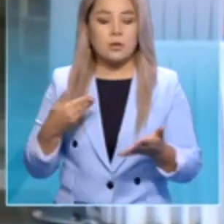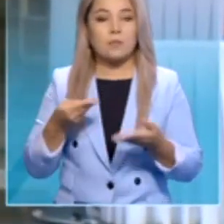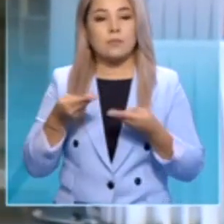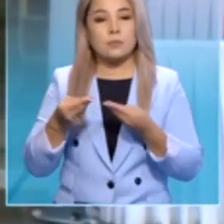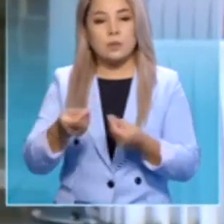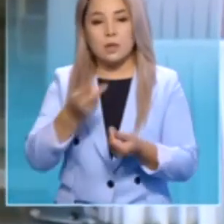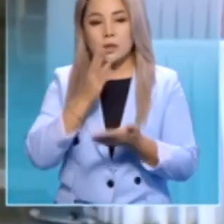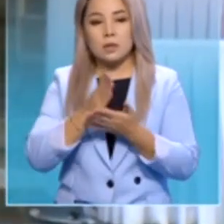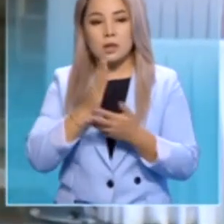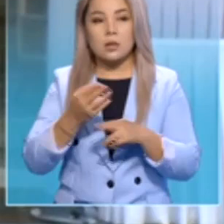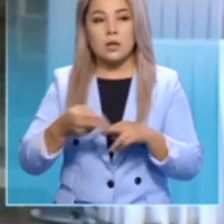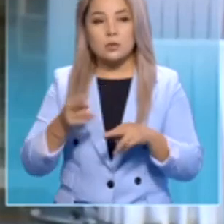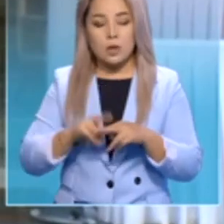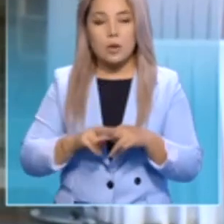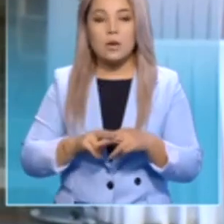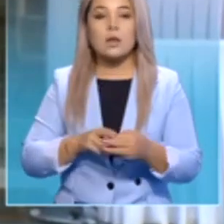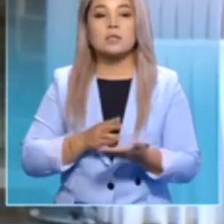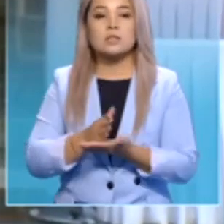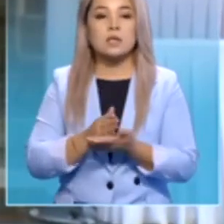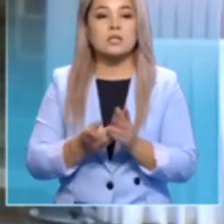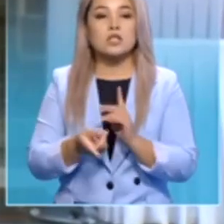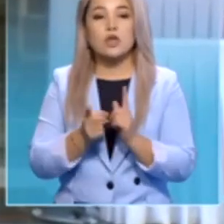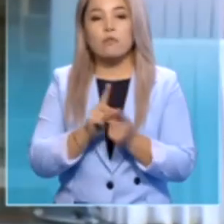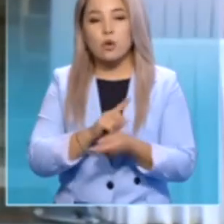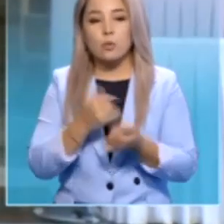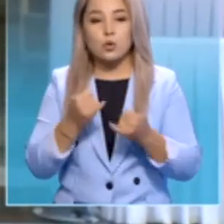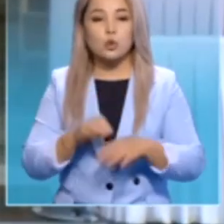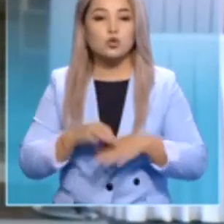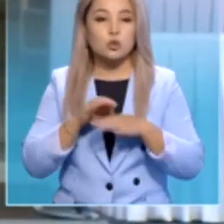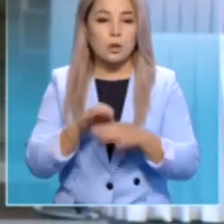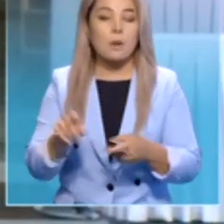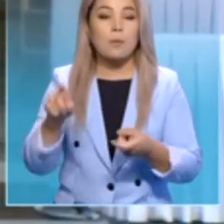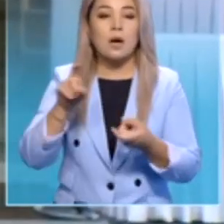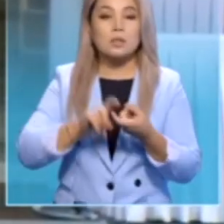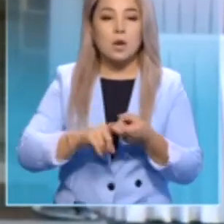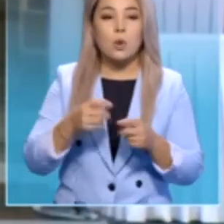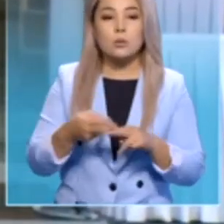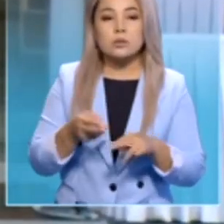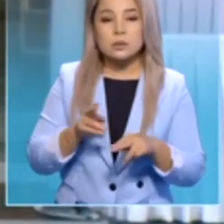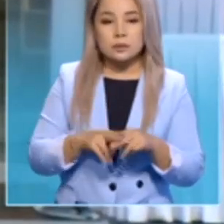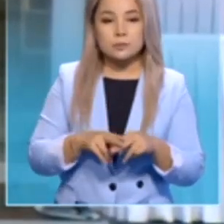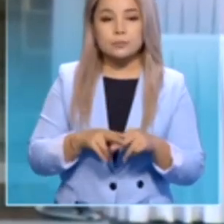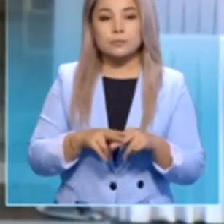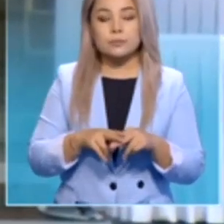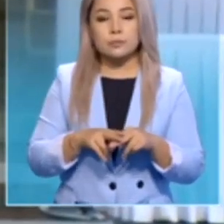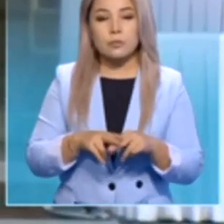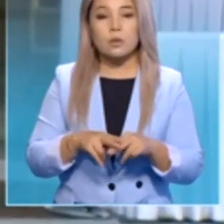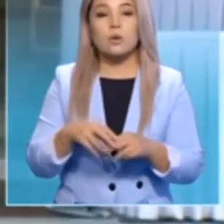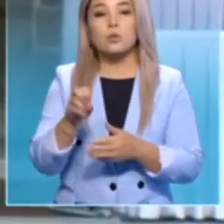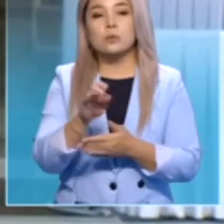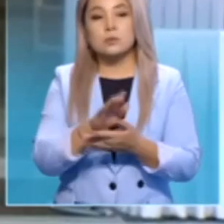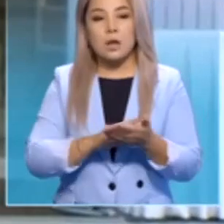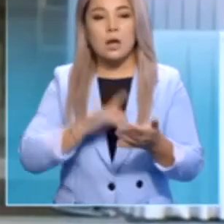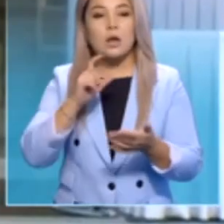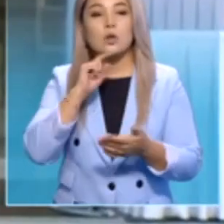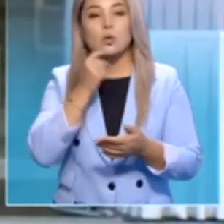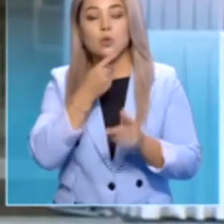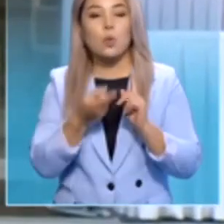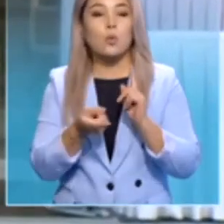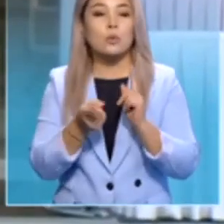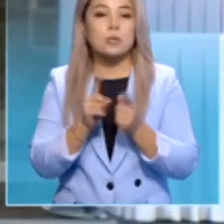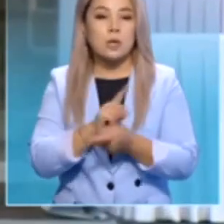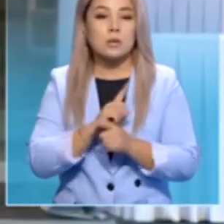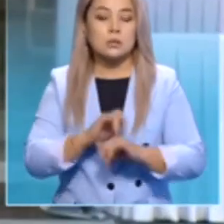таңда саяси реформалар жүріп жатыр. Соған байланысты енді одан ары қарай ол экономикалық